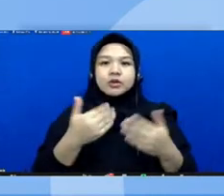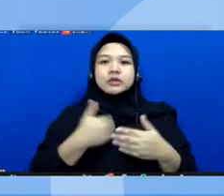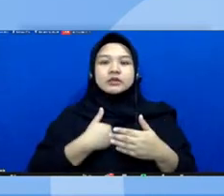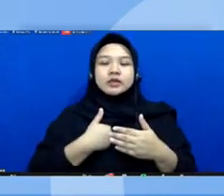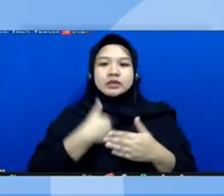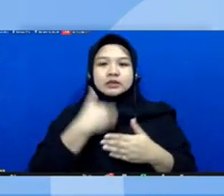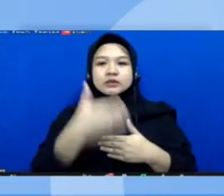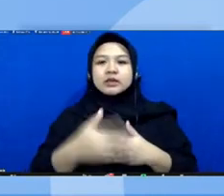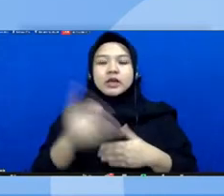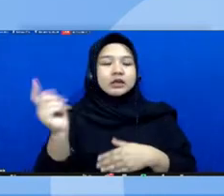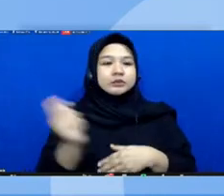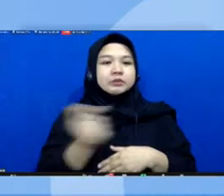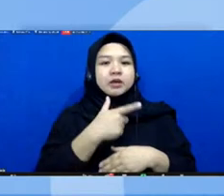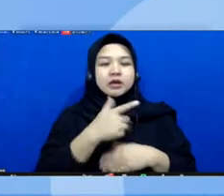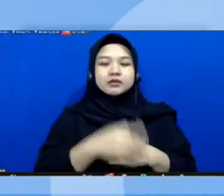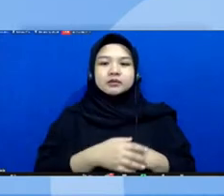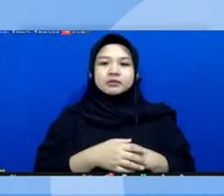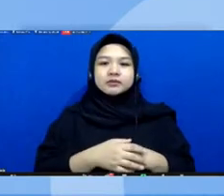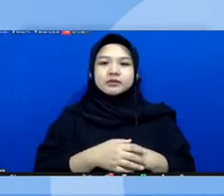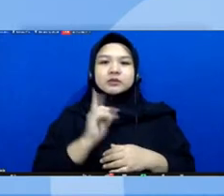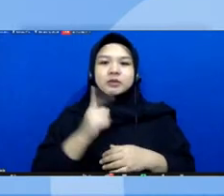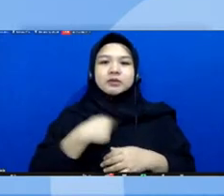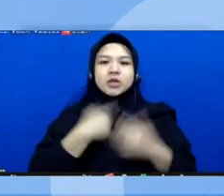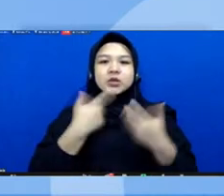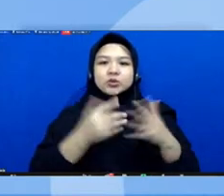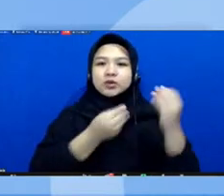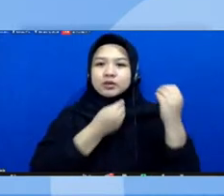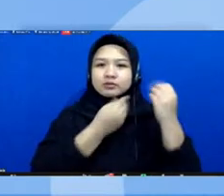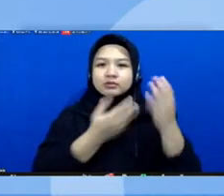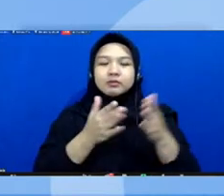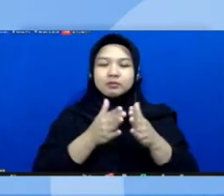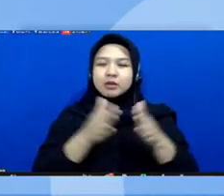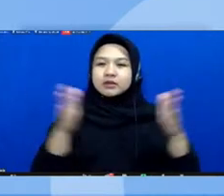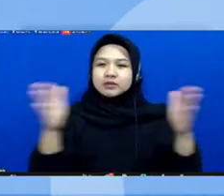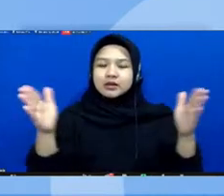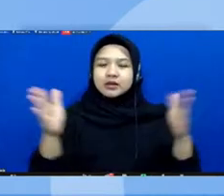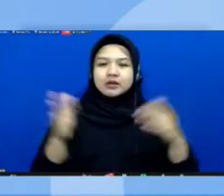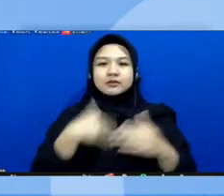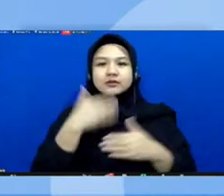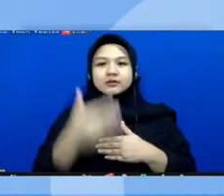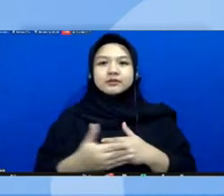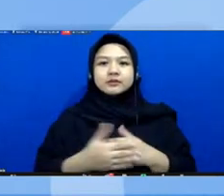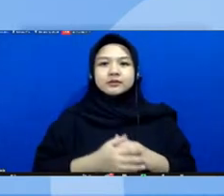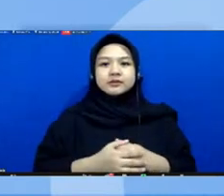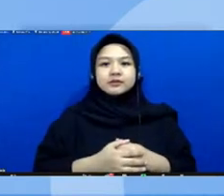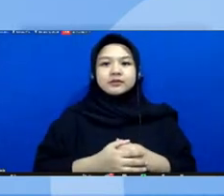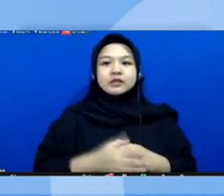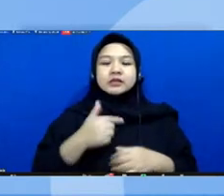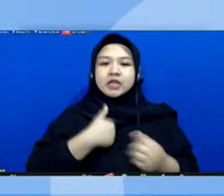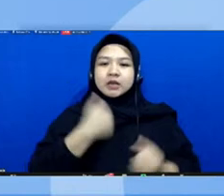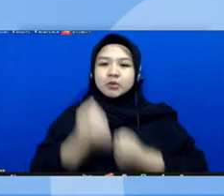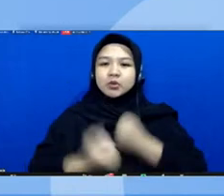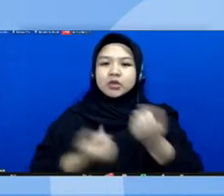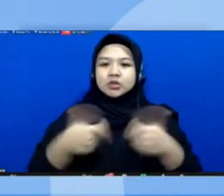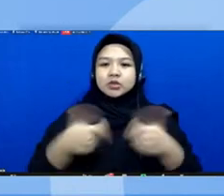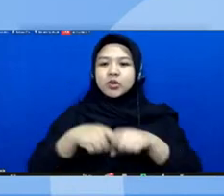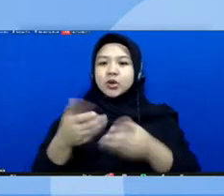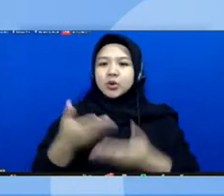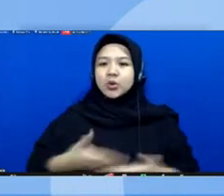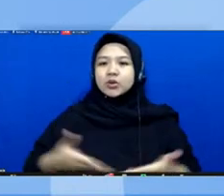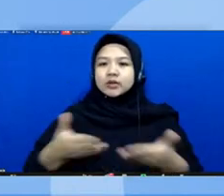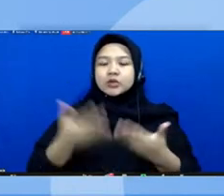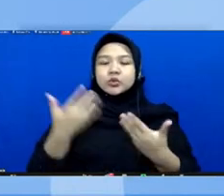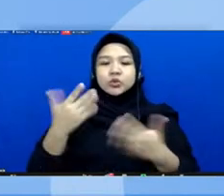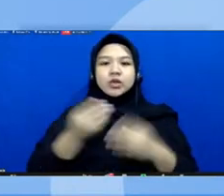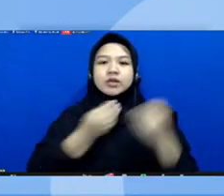sangat cepat untuk slide, karena saya sudah kasih intro agak panjang. Lanjut. Karena saya berusaha kontekstual dengan apa yang tadi disampaikan